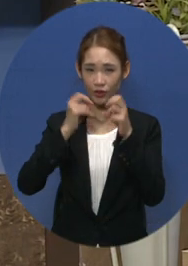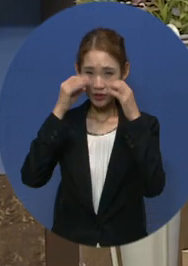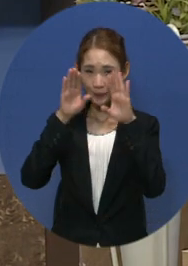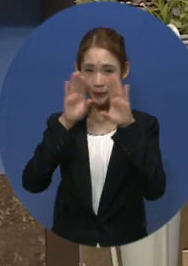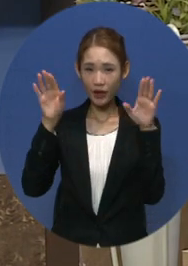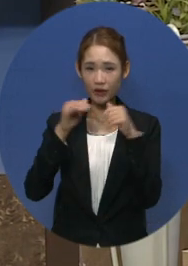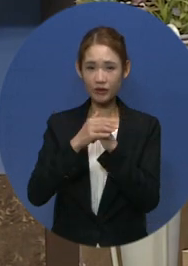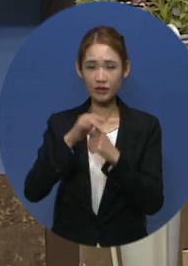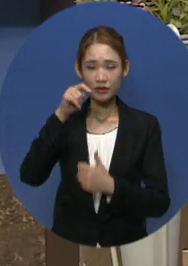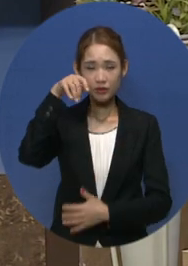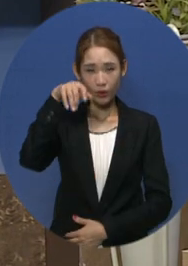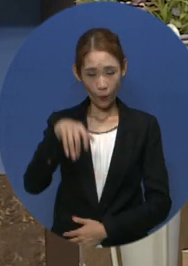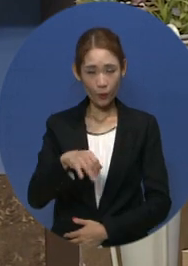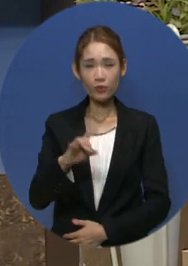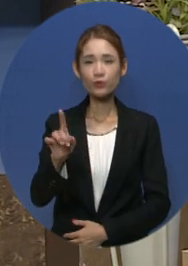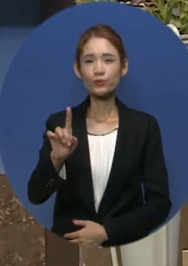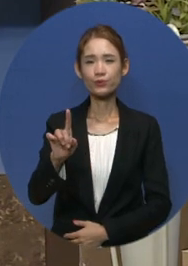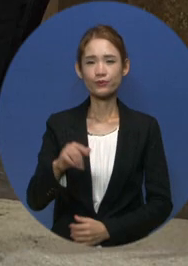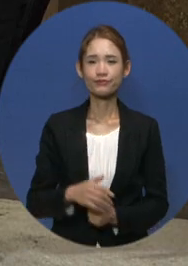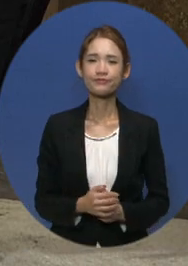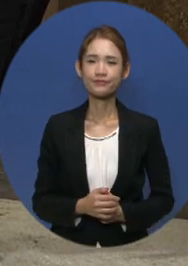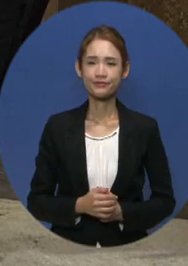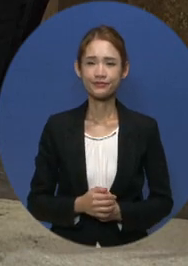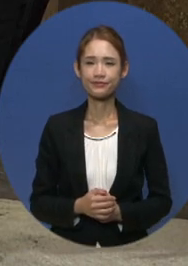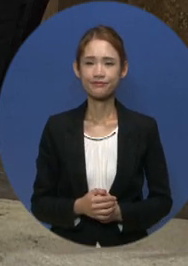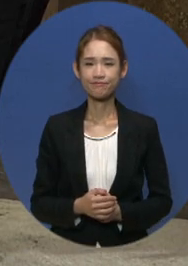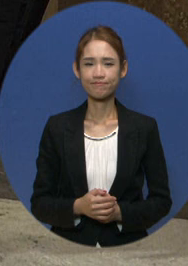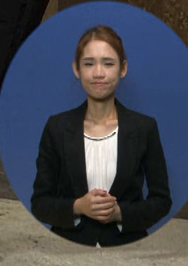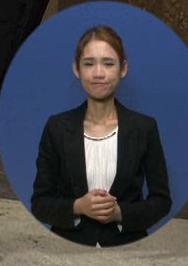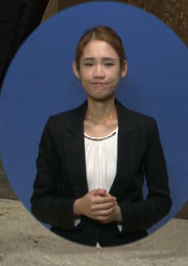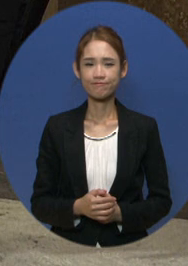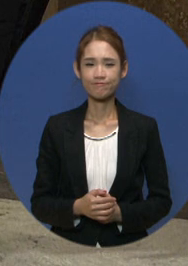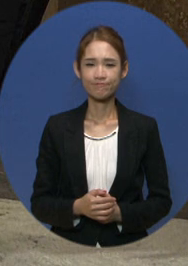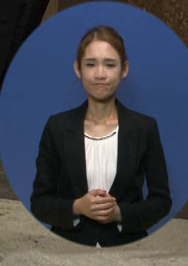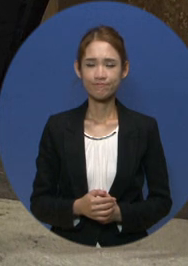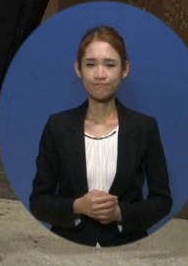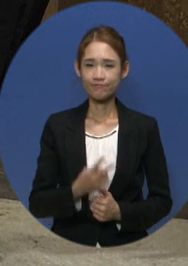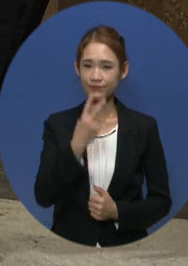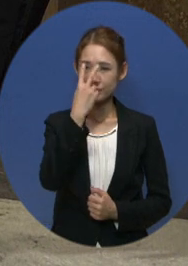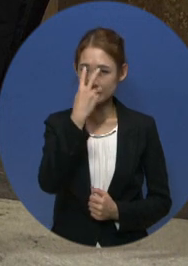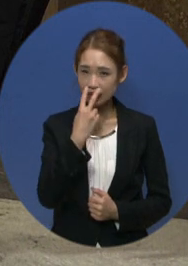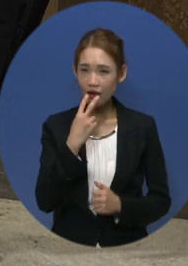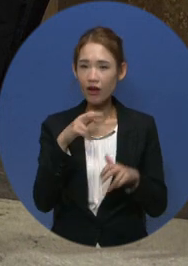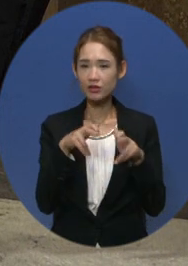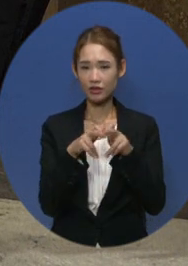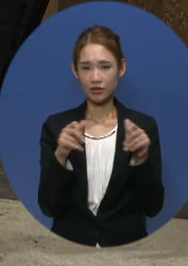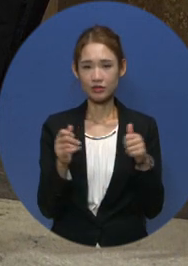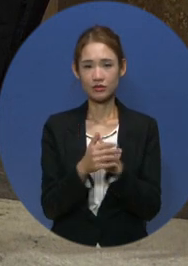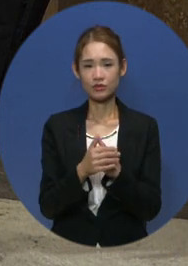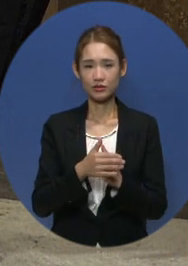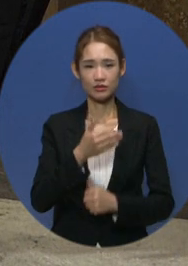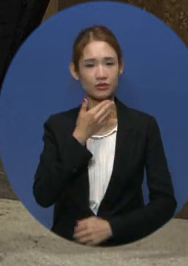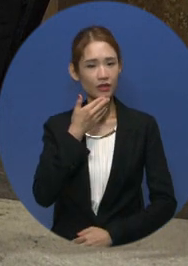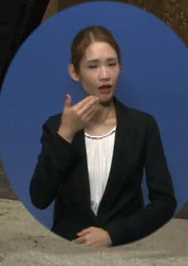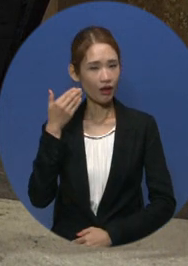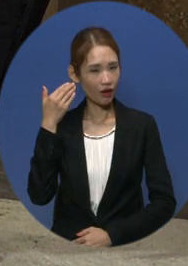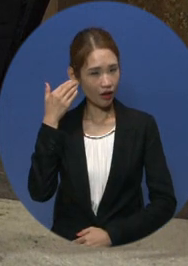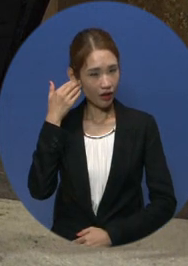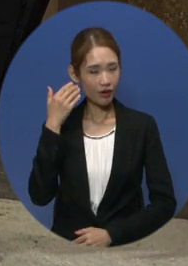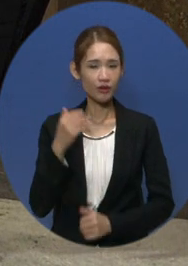켈러 센터는 어떤 곳인가요? 그러니까 이제 그 시각 장애인, 청각